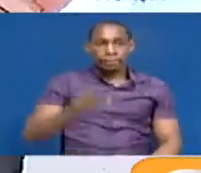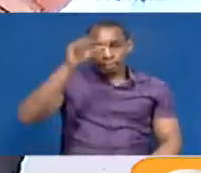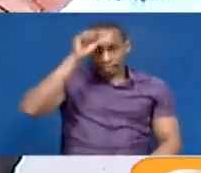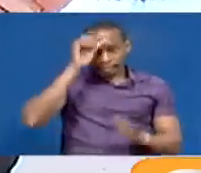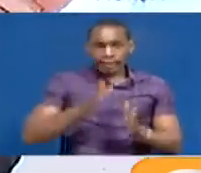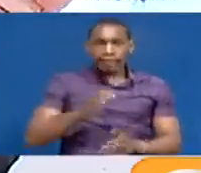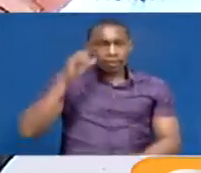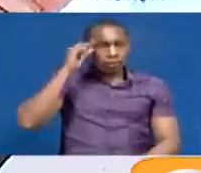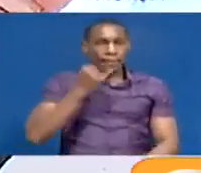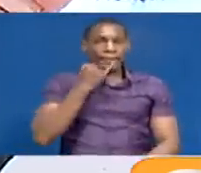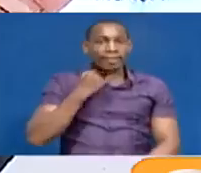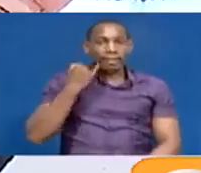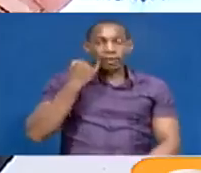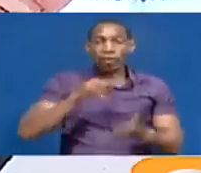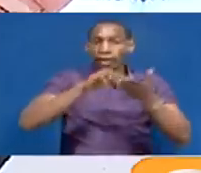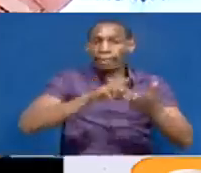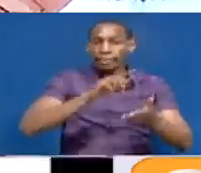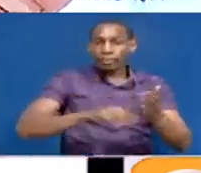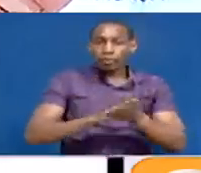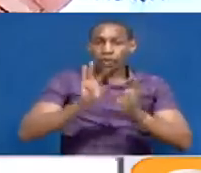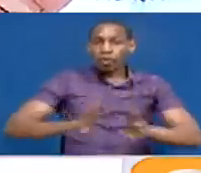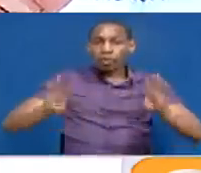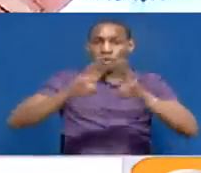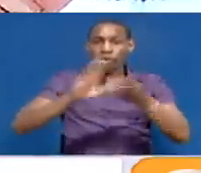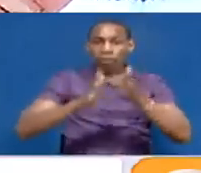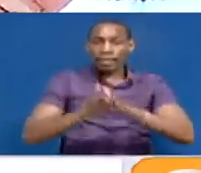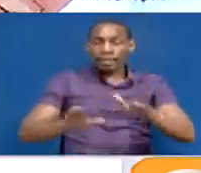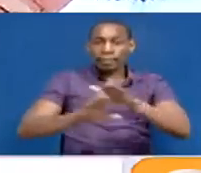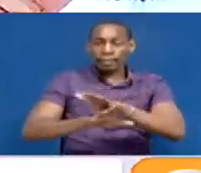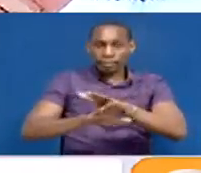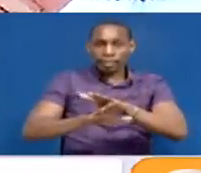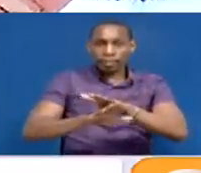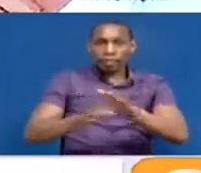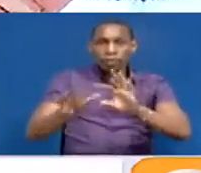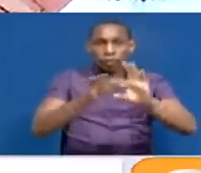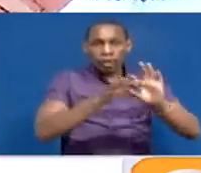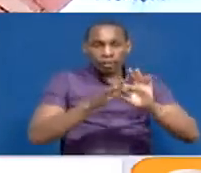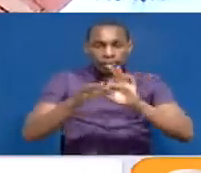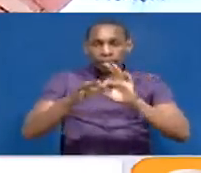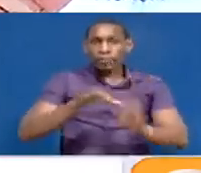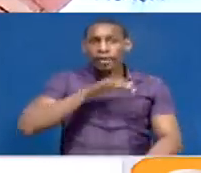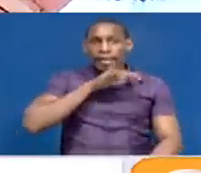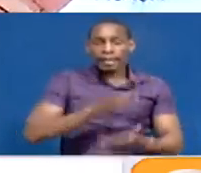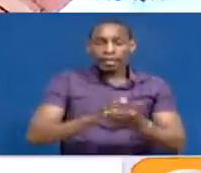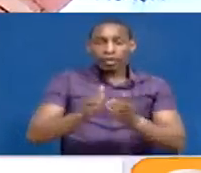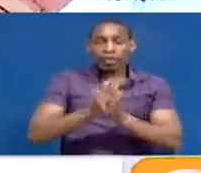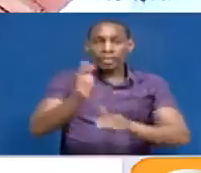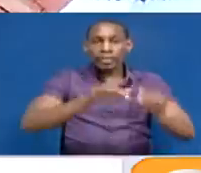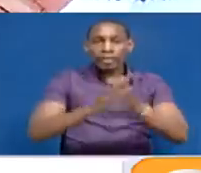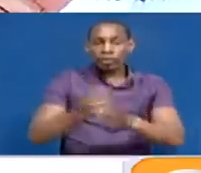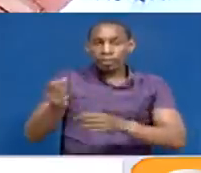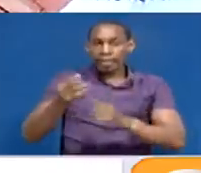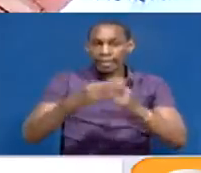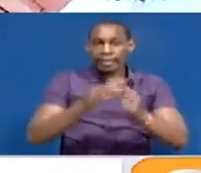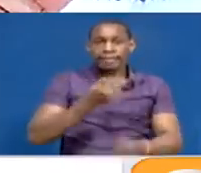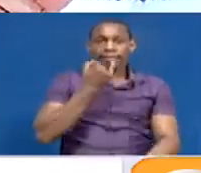Gavana wa Mombasa Ali Hassan Joho anasisitiza kuwa anatosha kuwa naibu rais wa mgombea wa Azimio One Kenya Raila Odinga kwenye uchaguzi mkuu wa